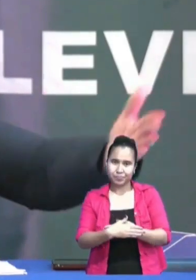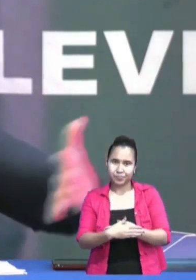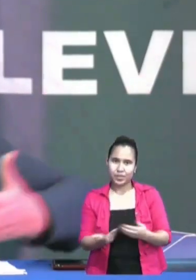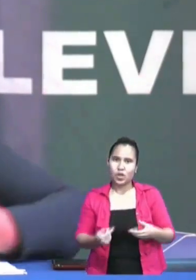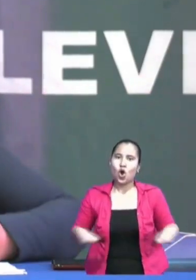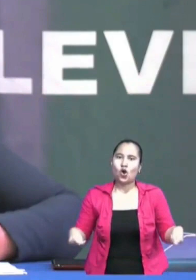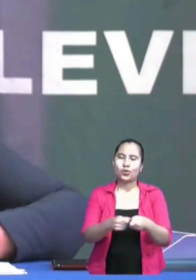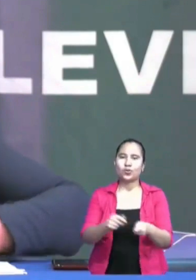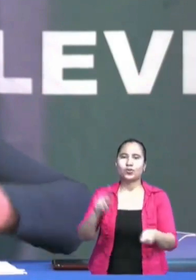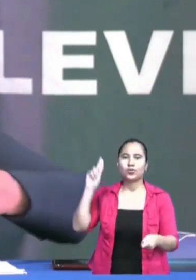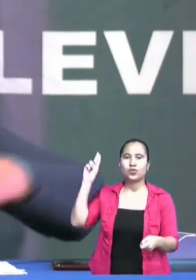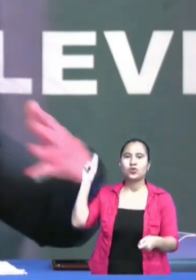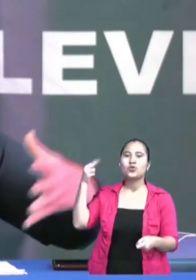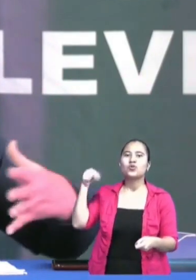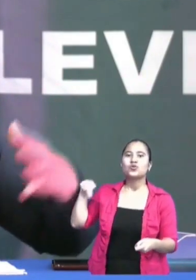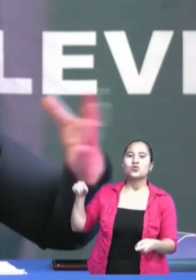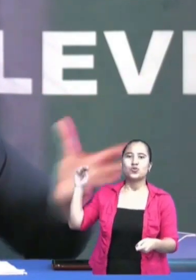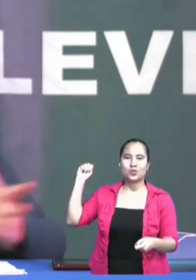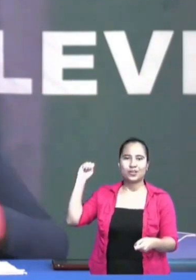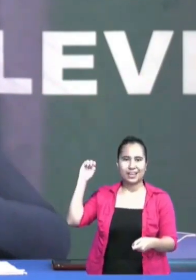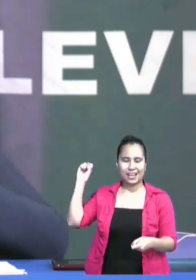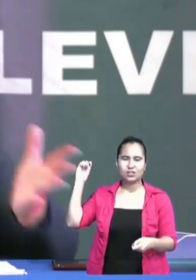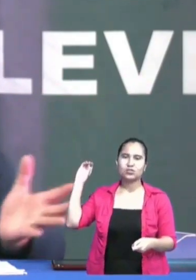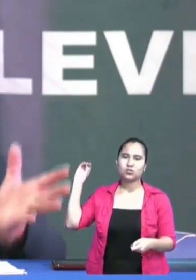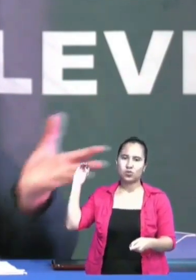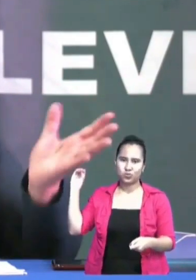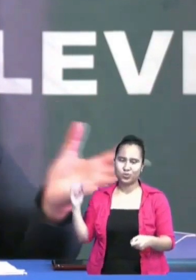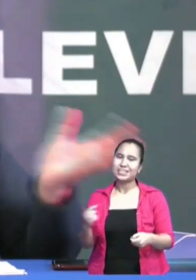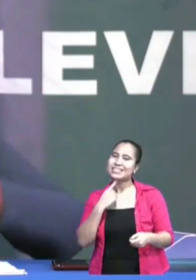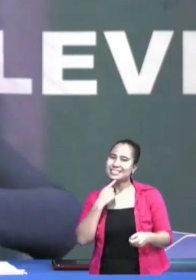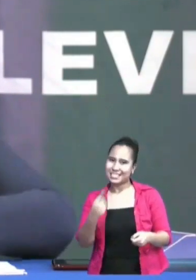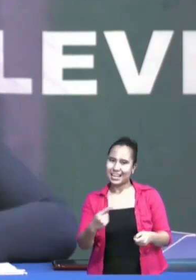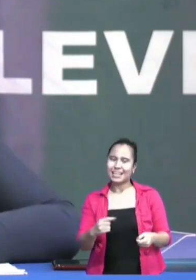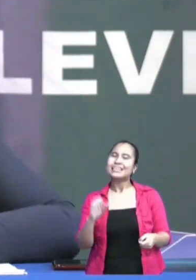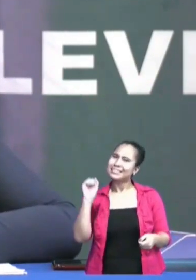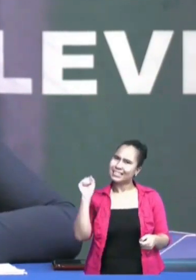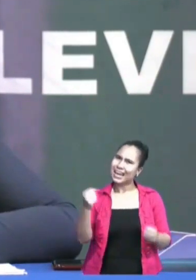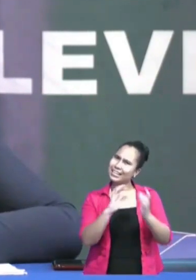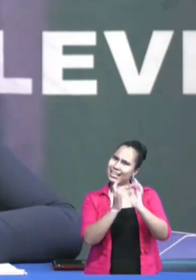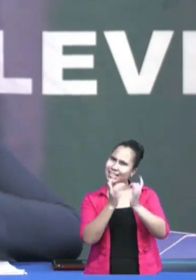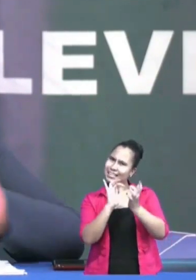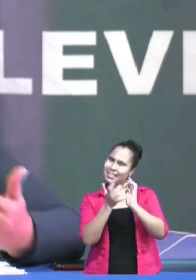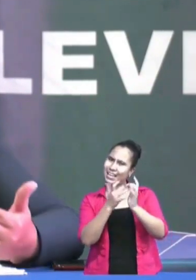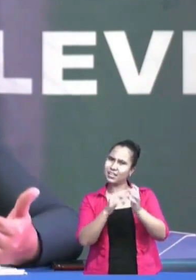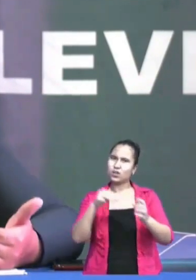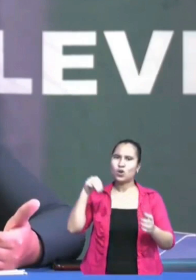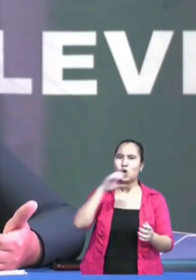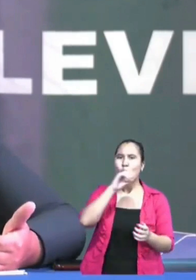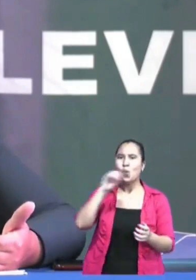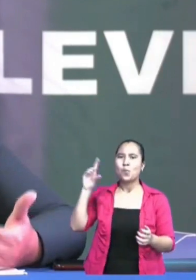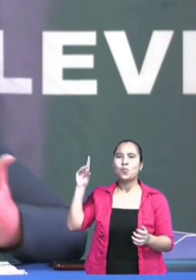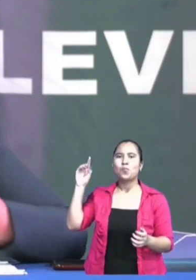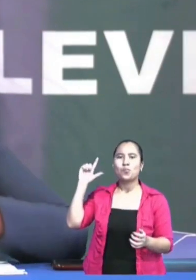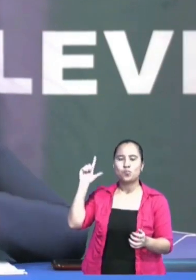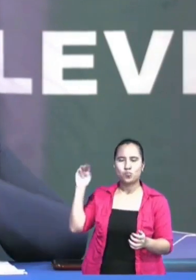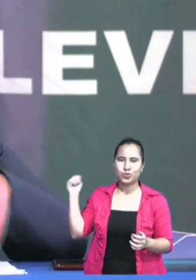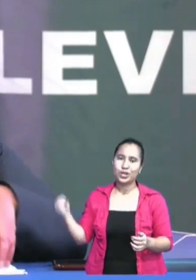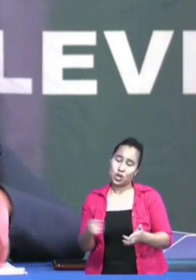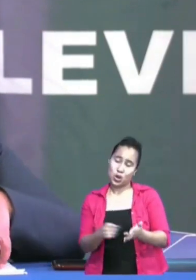je kan Moodle gebruiken, wij zorgen voor die basisvoorwaarden en